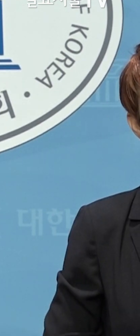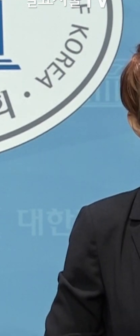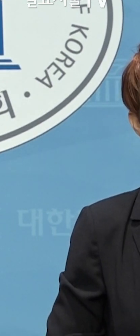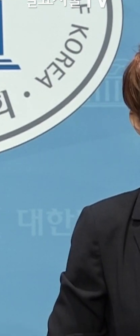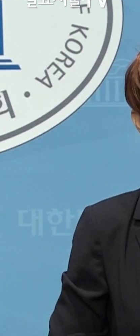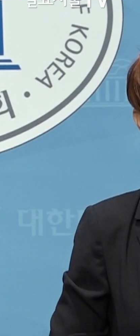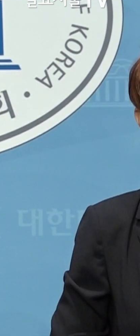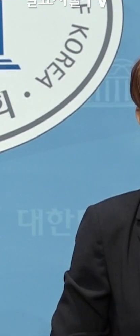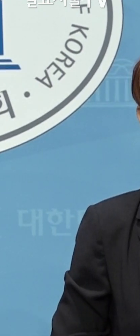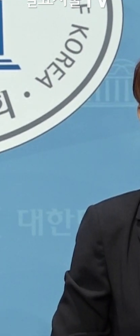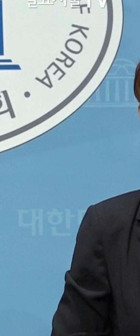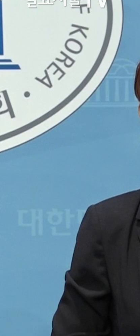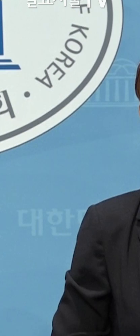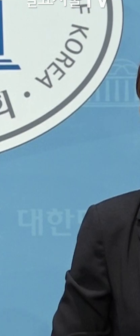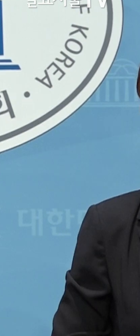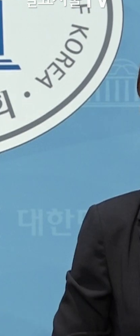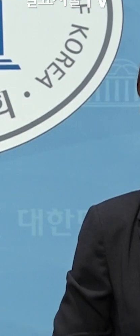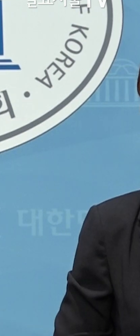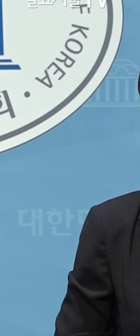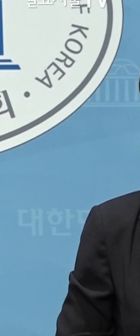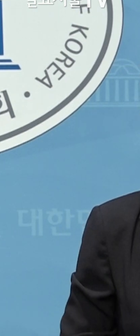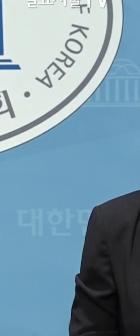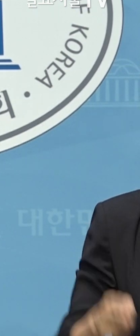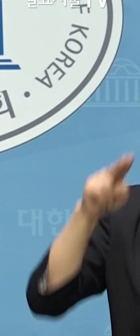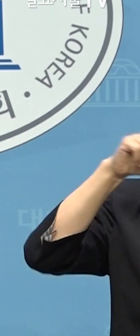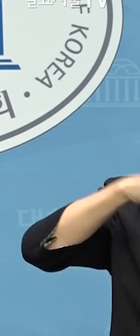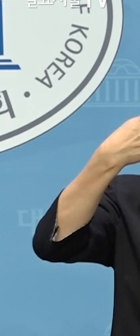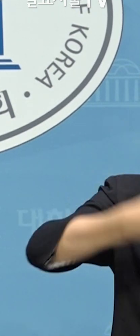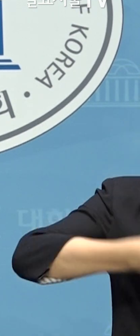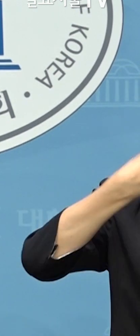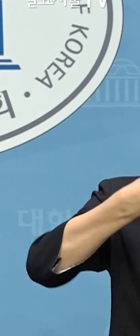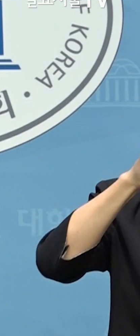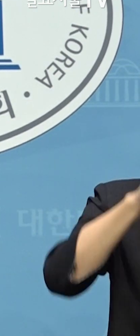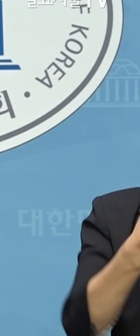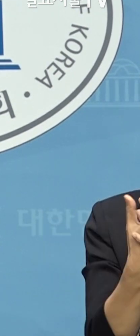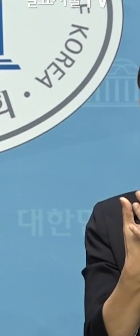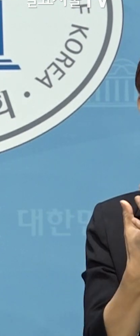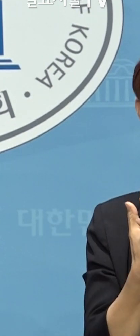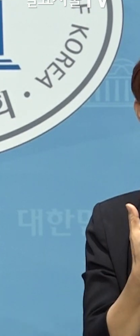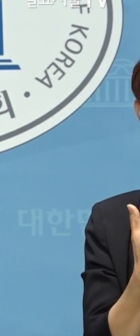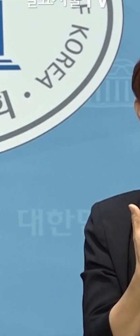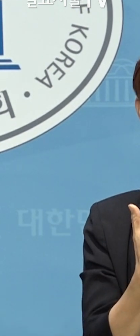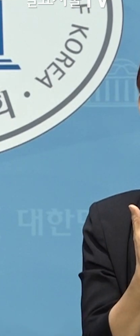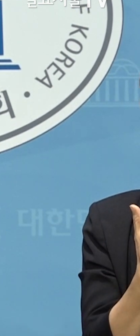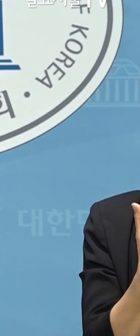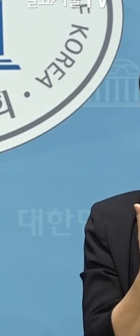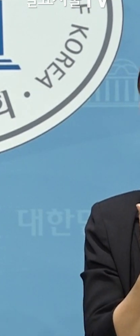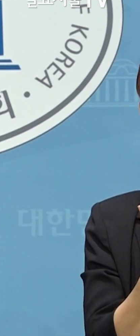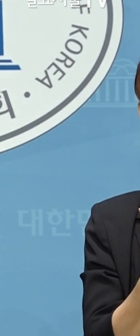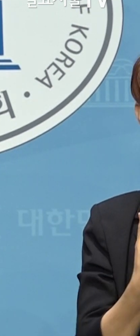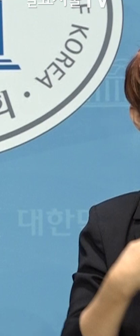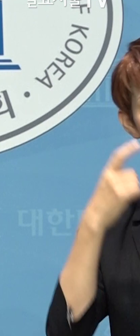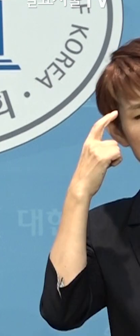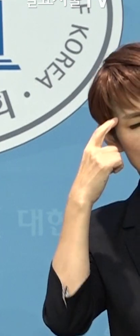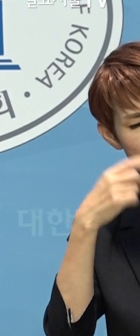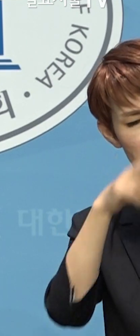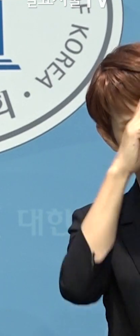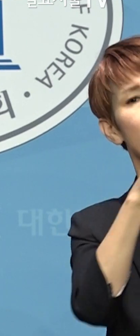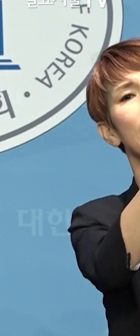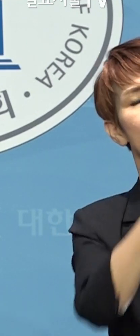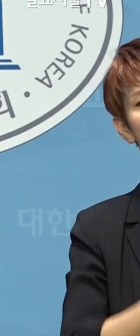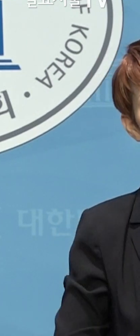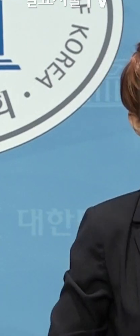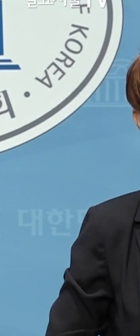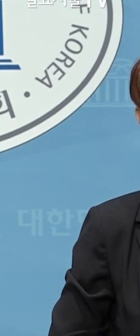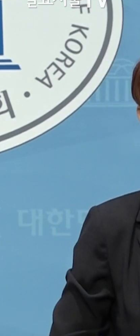있었습니다 이어진 취임 2주년 기자회원 역시 한치도 예상을 비켜 나지